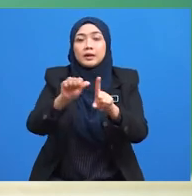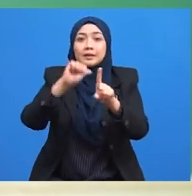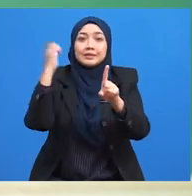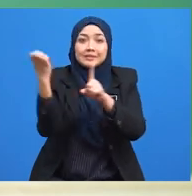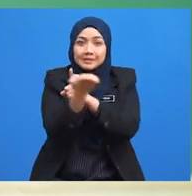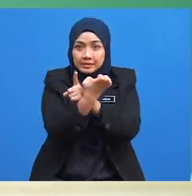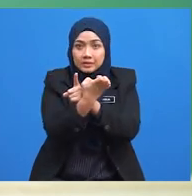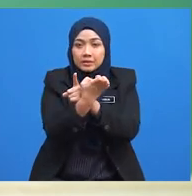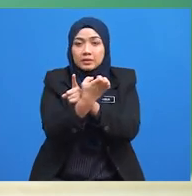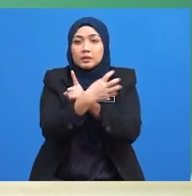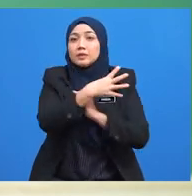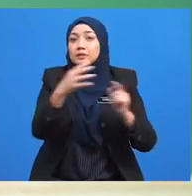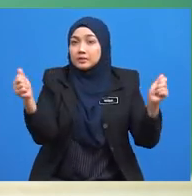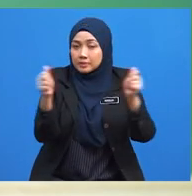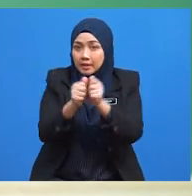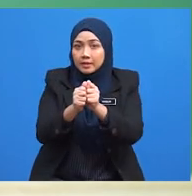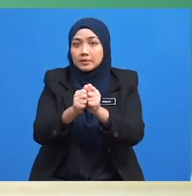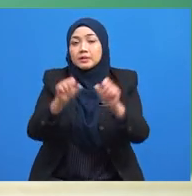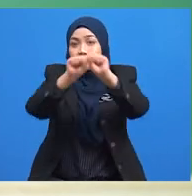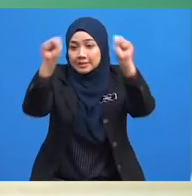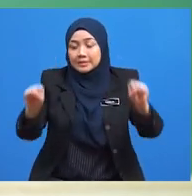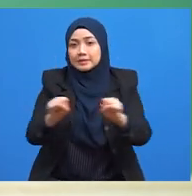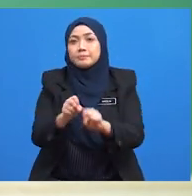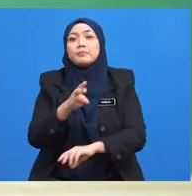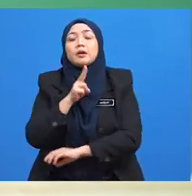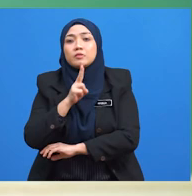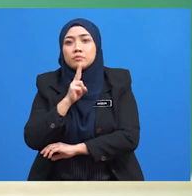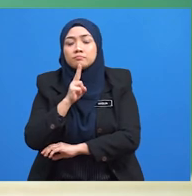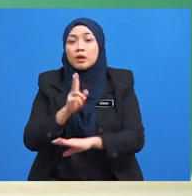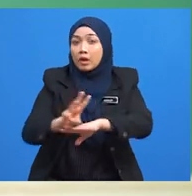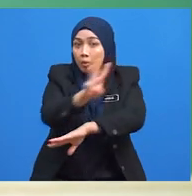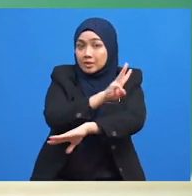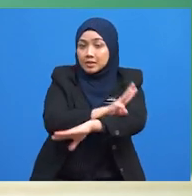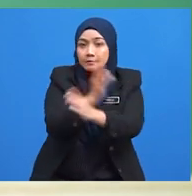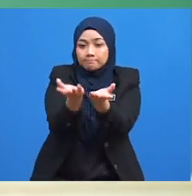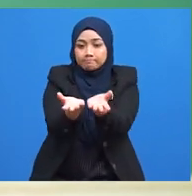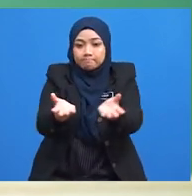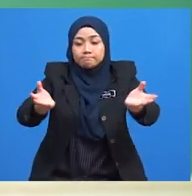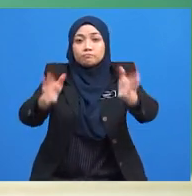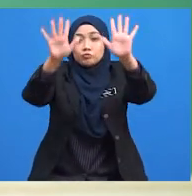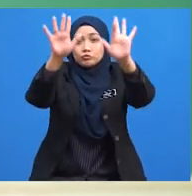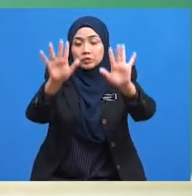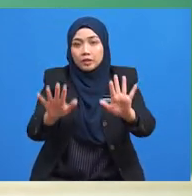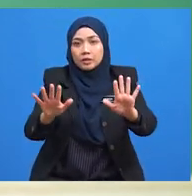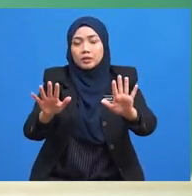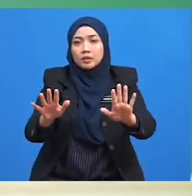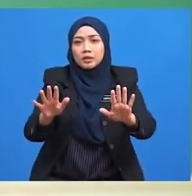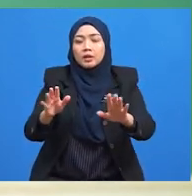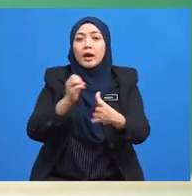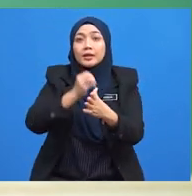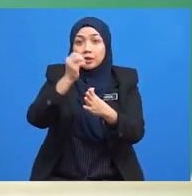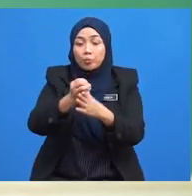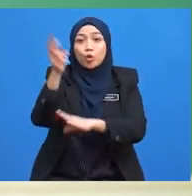ekologi dengan sistem hidrologi. Kawasan tadahan hujan atau lebih mudah disebut hutan,